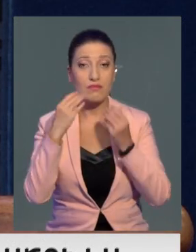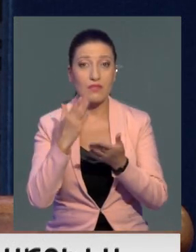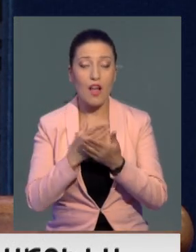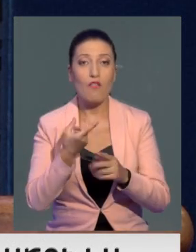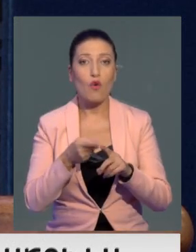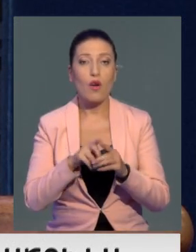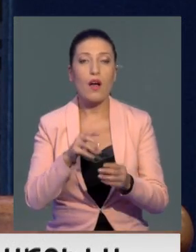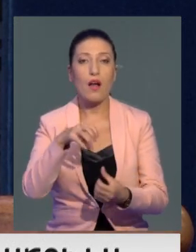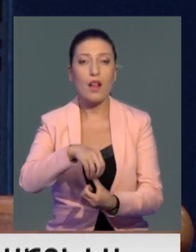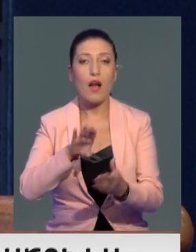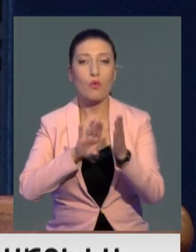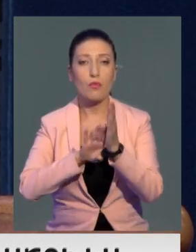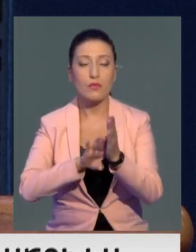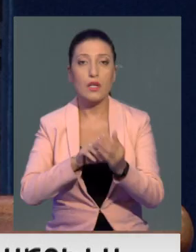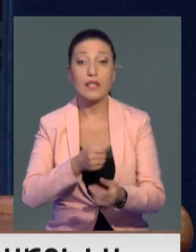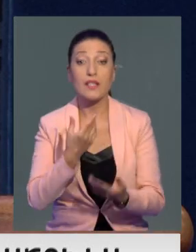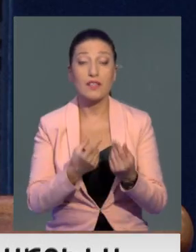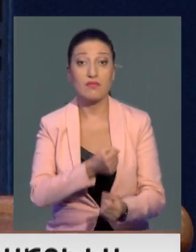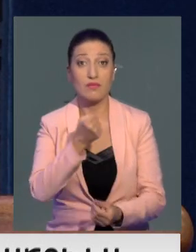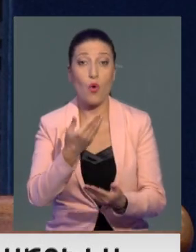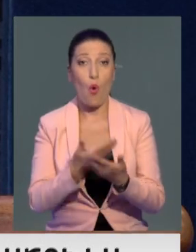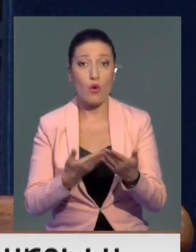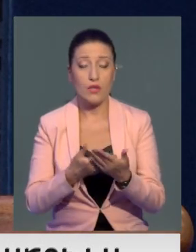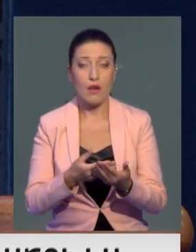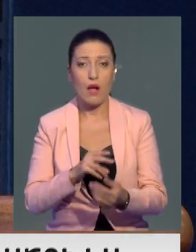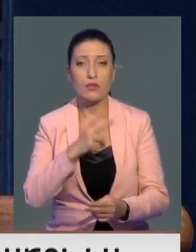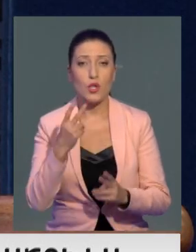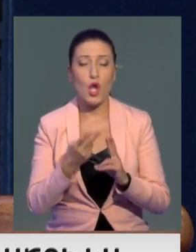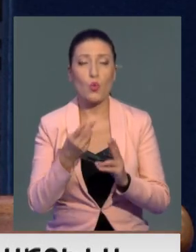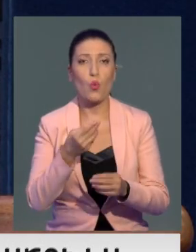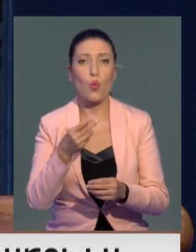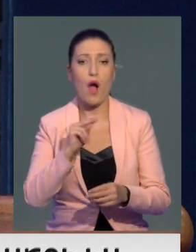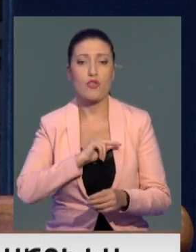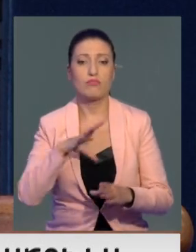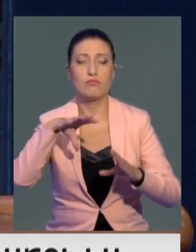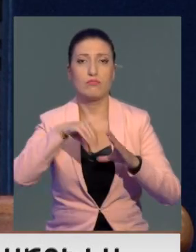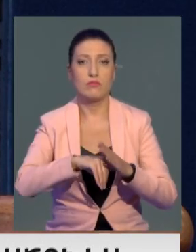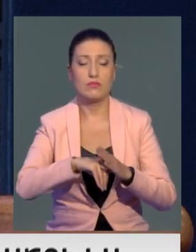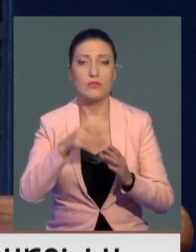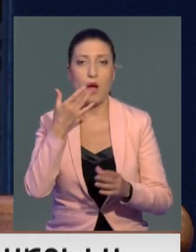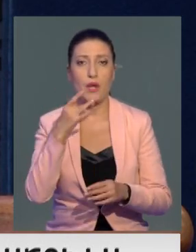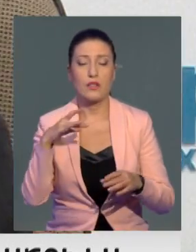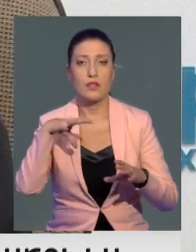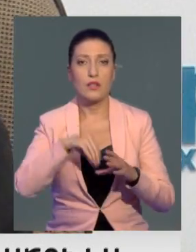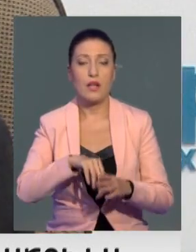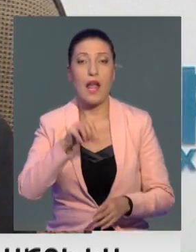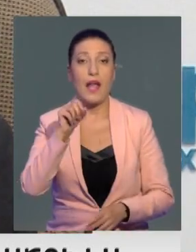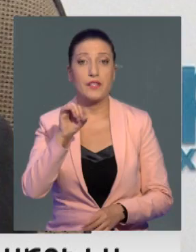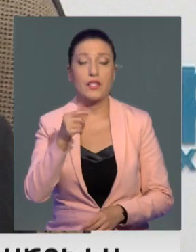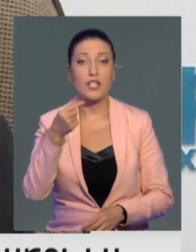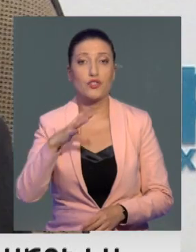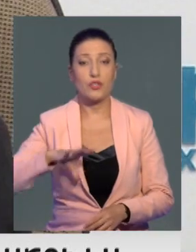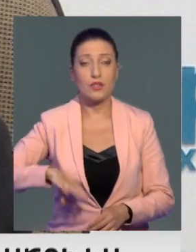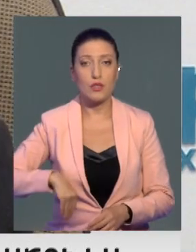Պոմպեոն պահպանելու է պետք քարտուղարի պաշտոնը։ Այդպես նա կդառնա Միացյալ Նահանգների պատմության երկրորդ գործիչը Հենրի Քիսինջերից հետո,